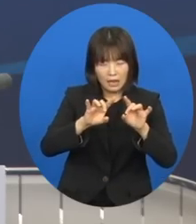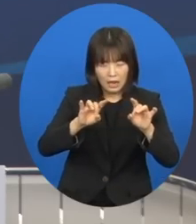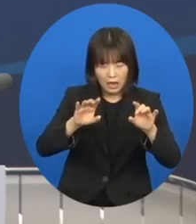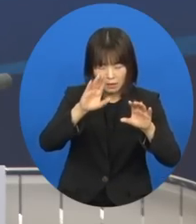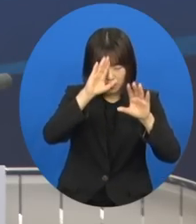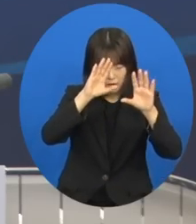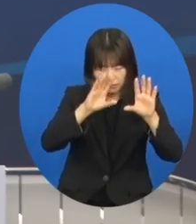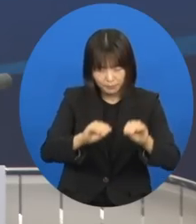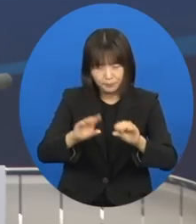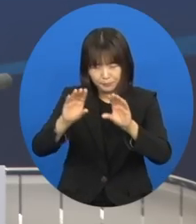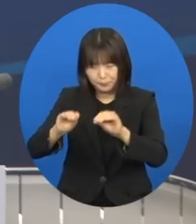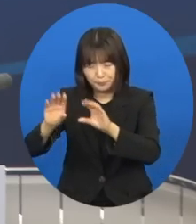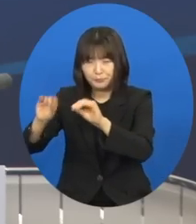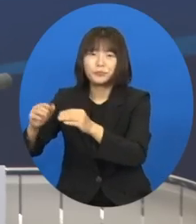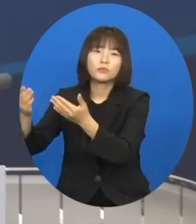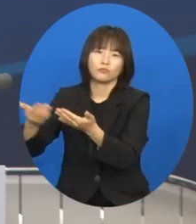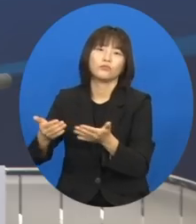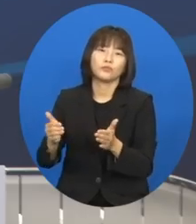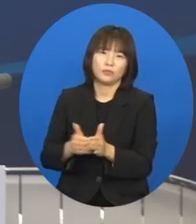시작했어요.